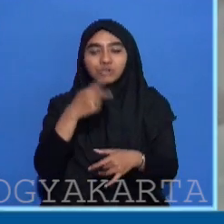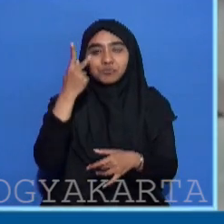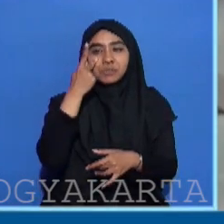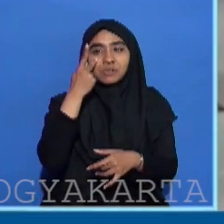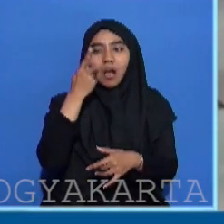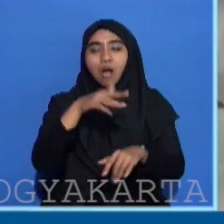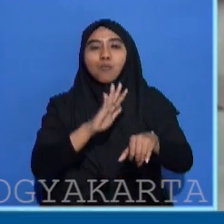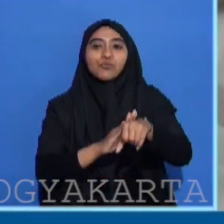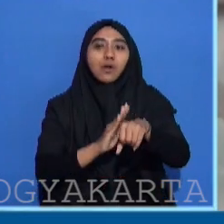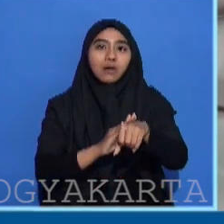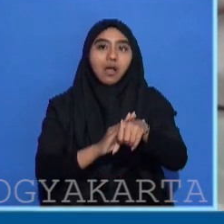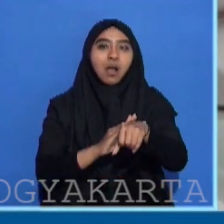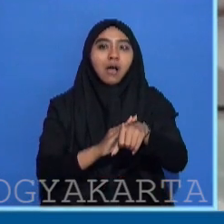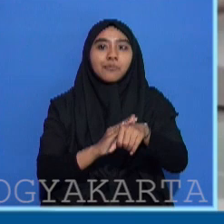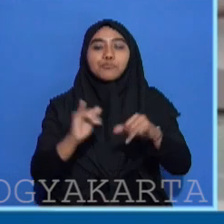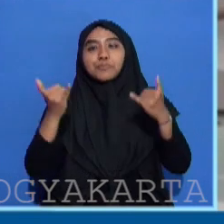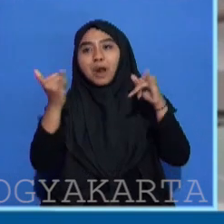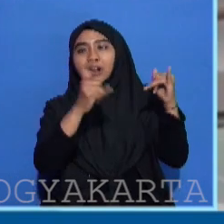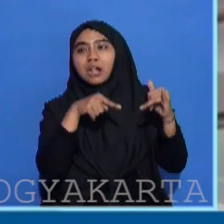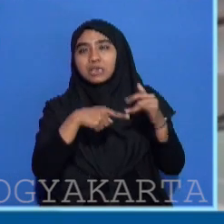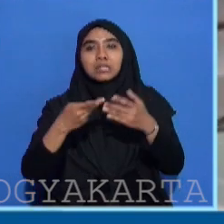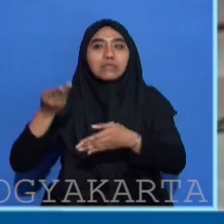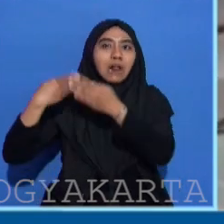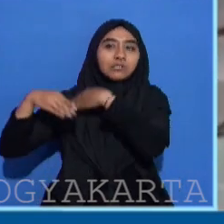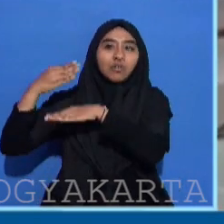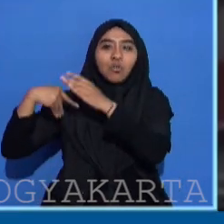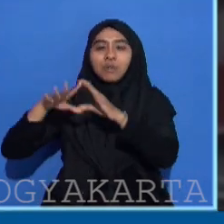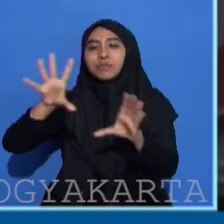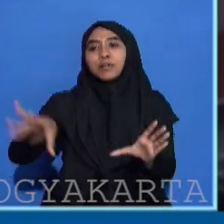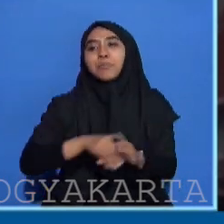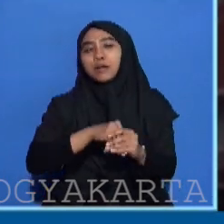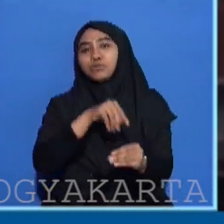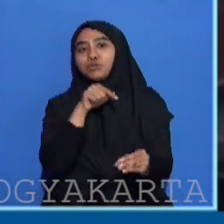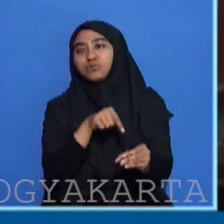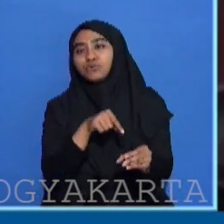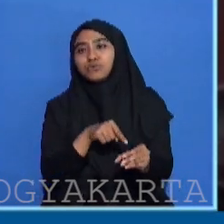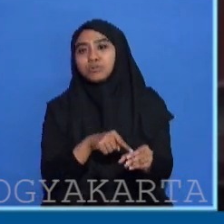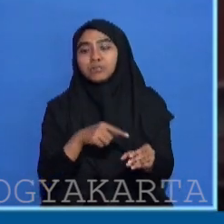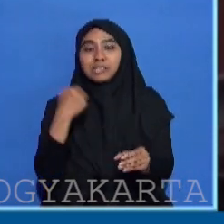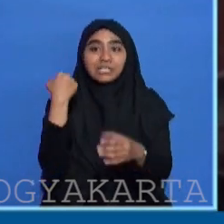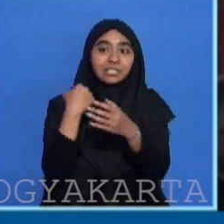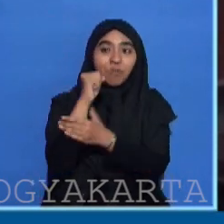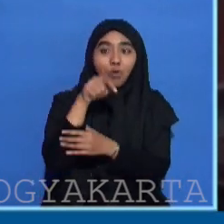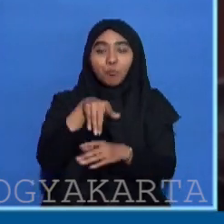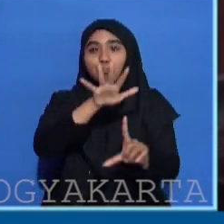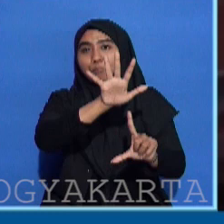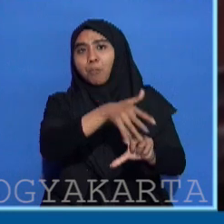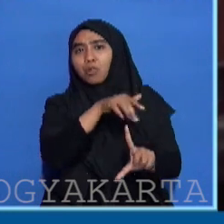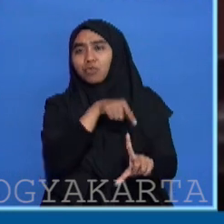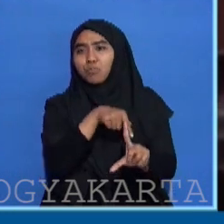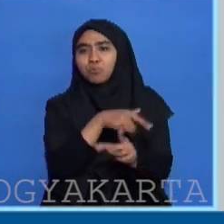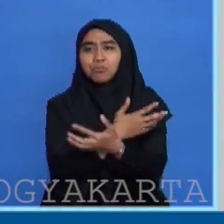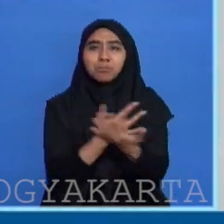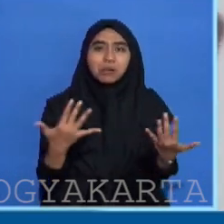tradisional Inggih Kampung pandes ing Kelurahan panggungharjo kapanewon Sewon Bantul ingkang wargane pun